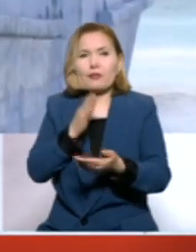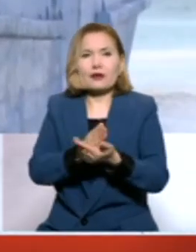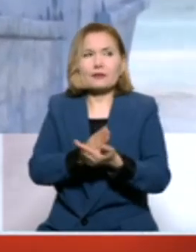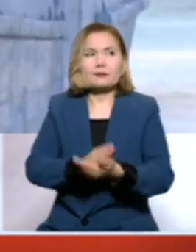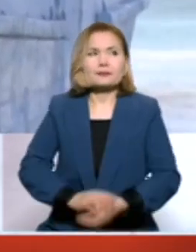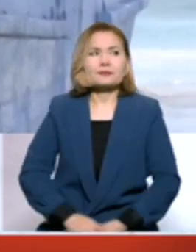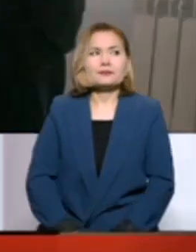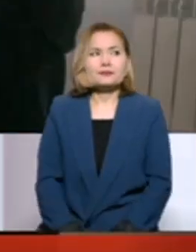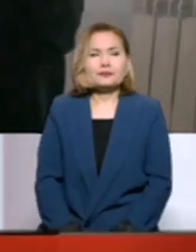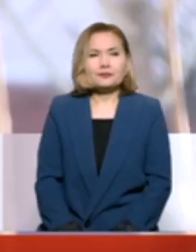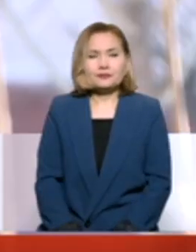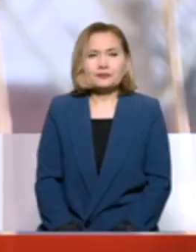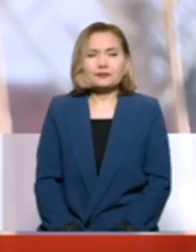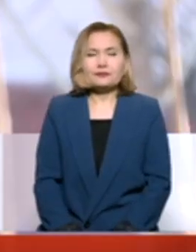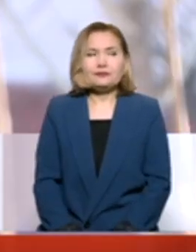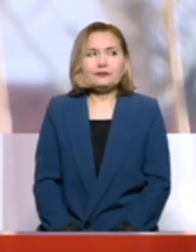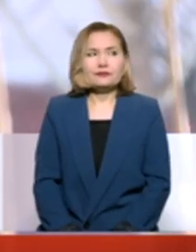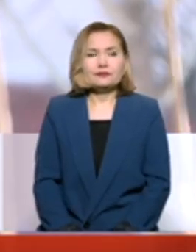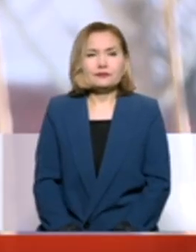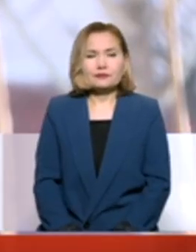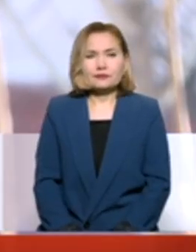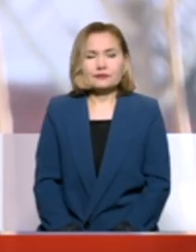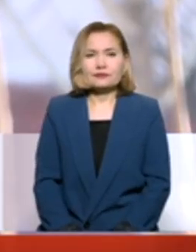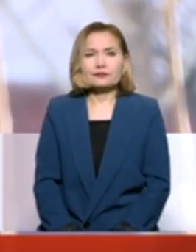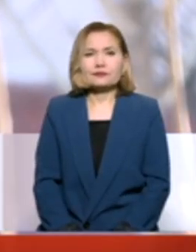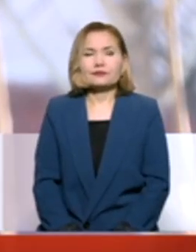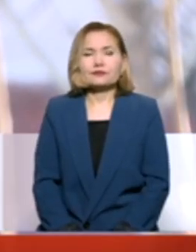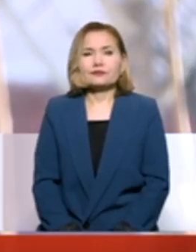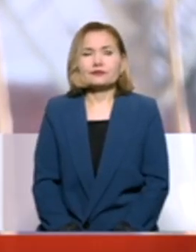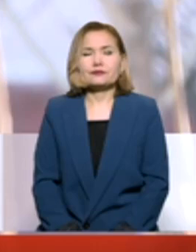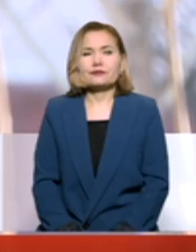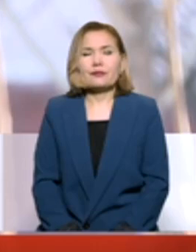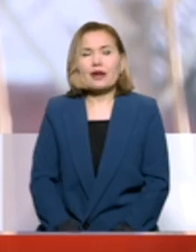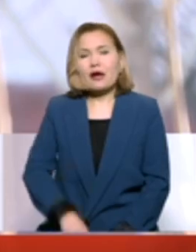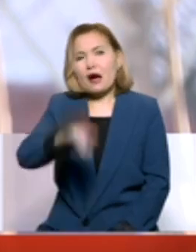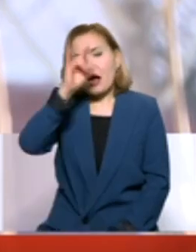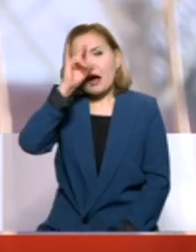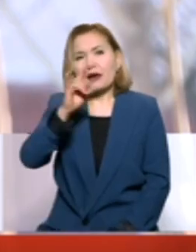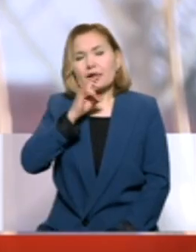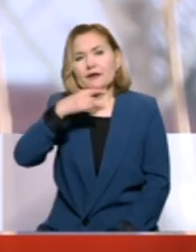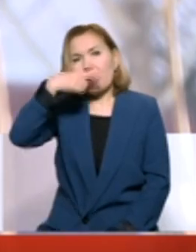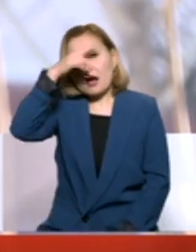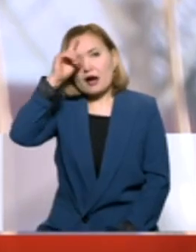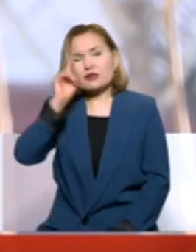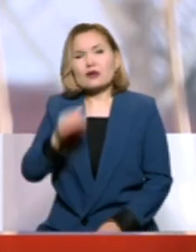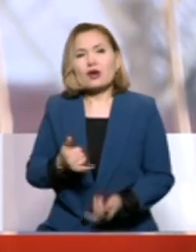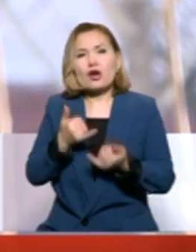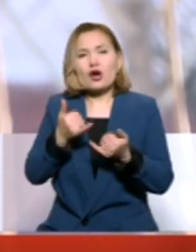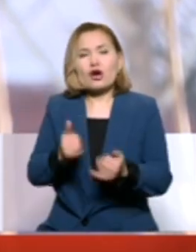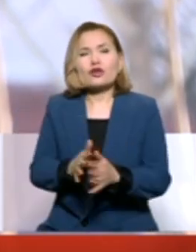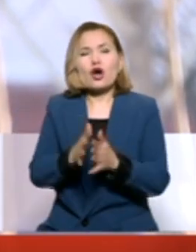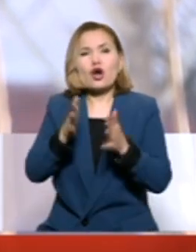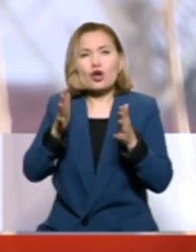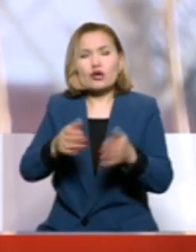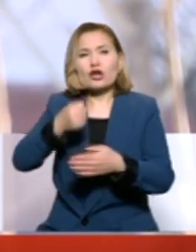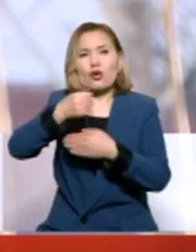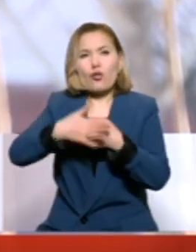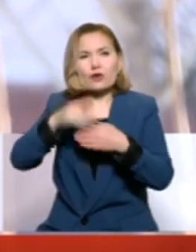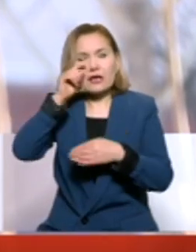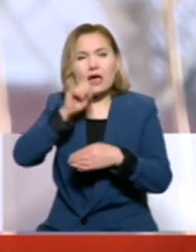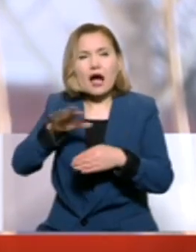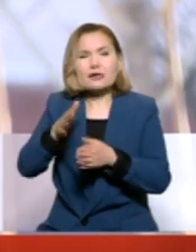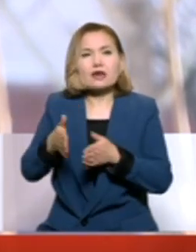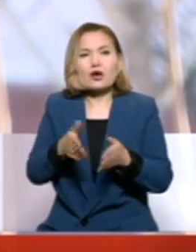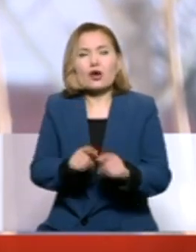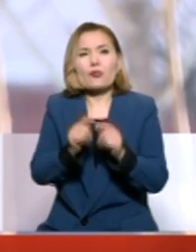айтады. Казахстан для Азербайджана является... Казахстан, Азербайджан үшін Орталық Азияға кіретін қақпа болса, біз